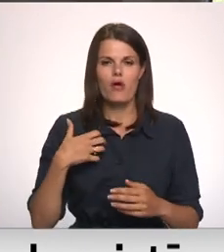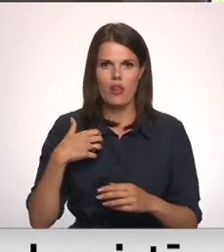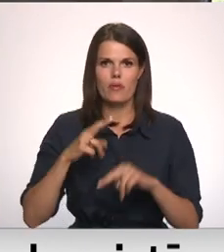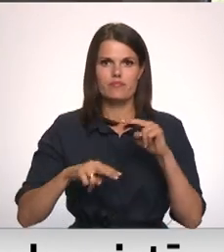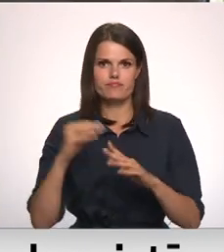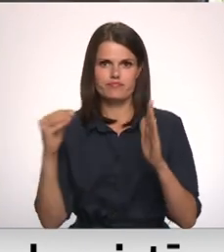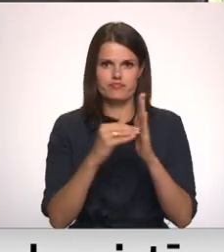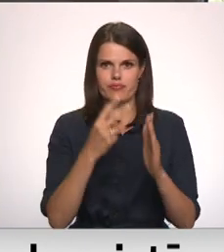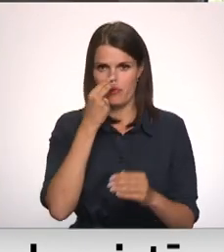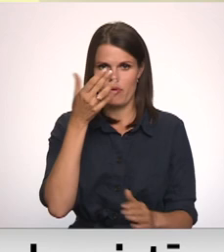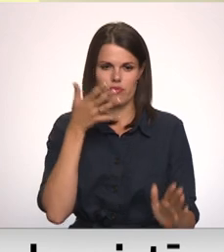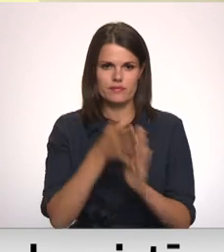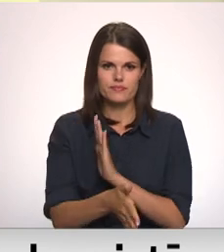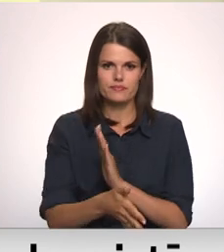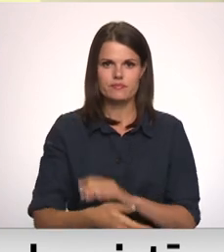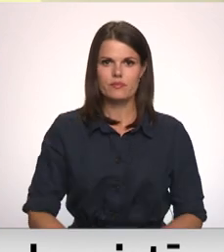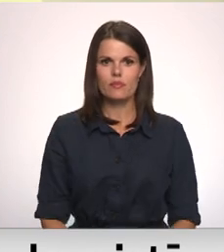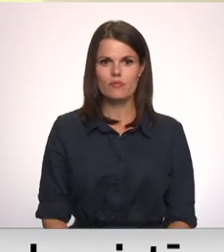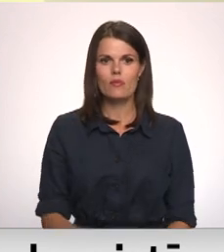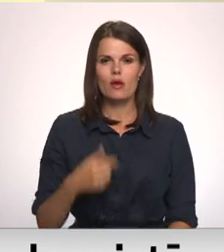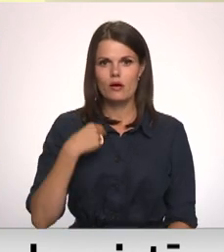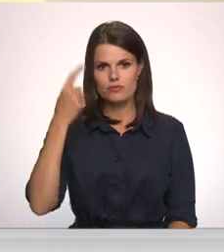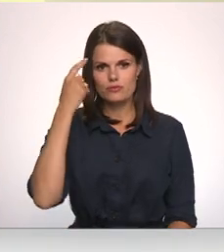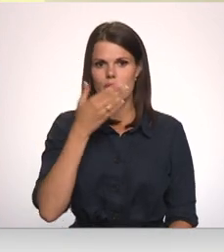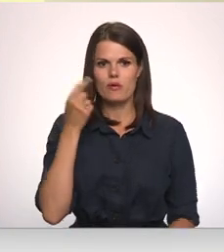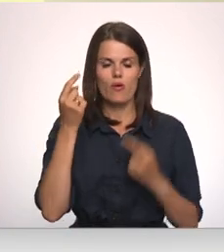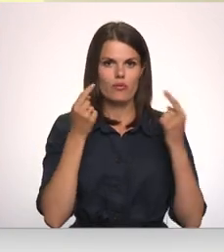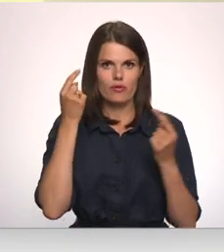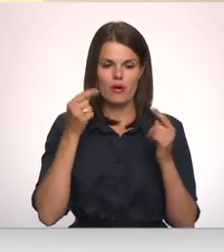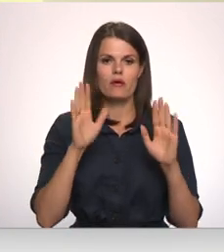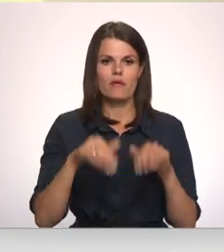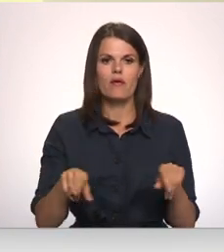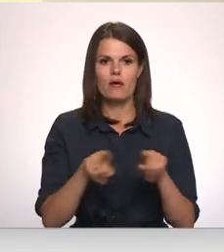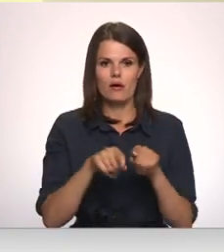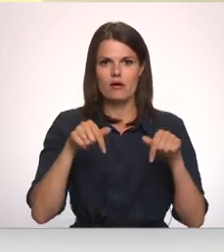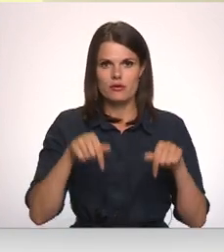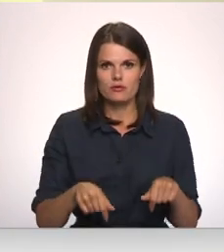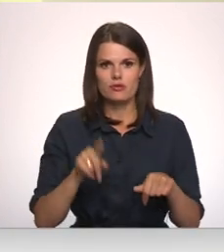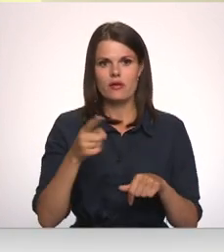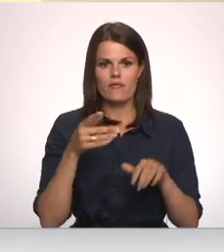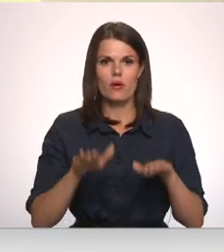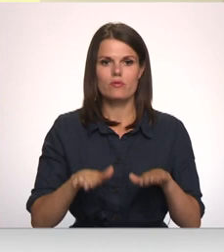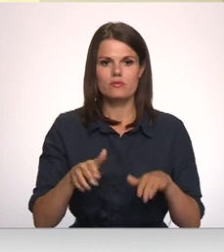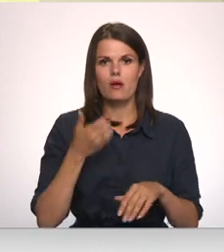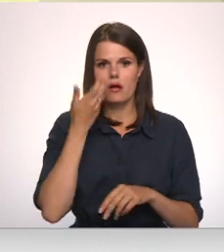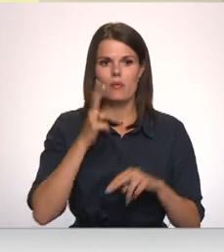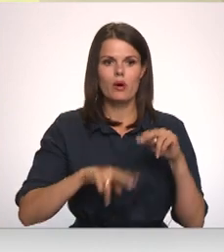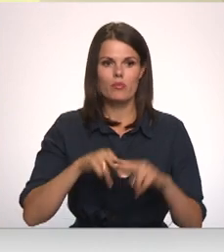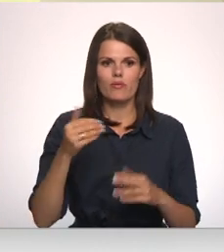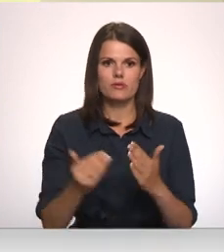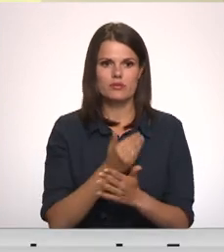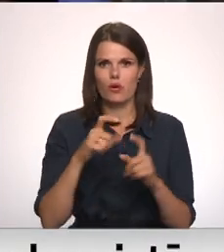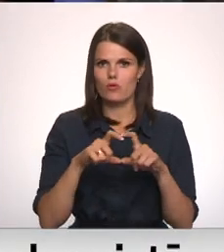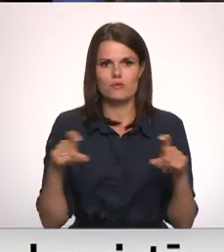tikai naudas šķērdēšana. Es domāju, te nav tik traki. Var arī šeit vēl uzturēties, kamēr uzbūvēs jaunu skolu,